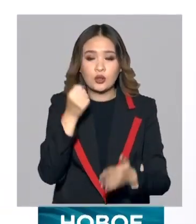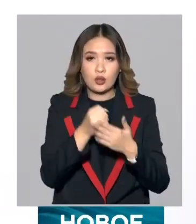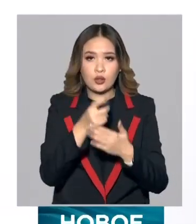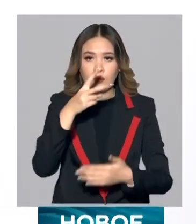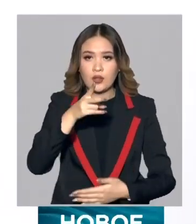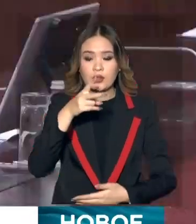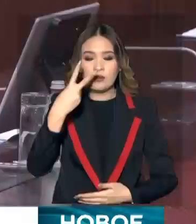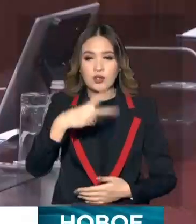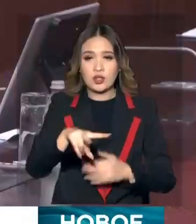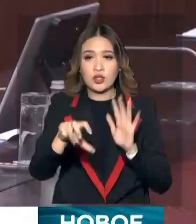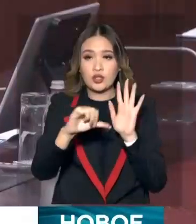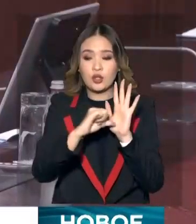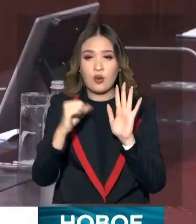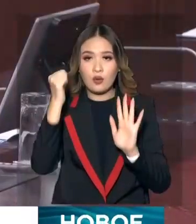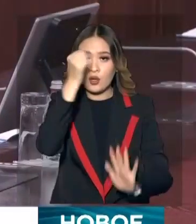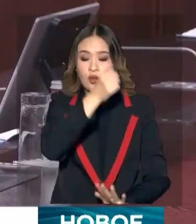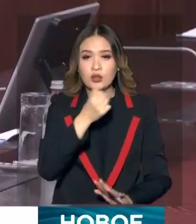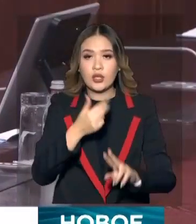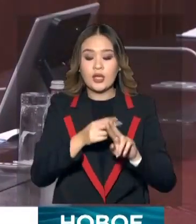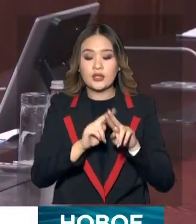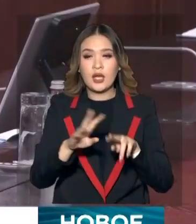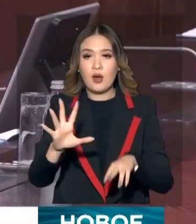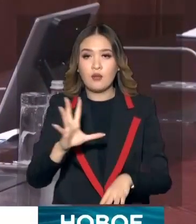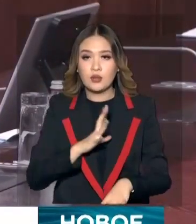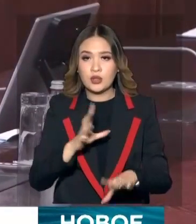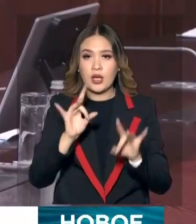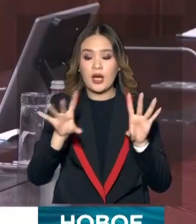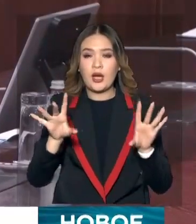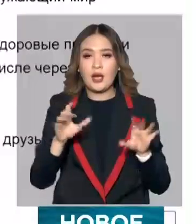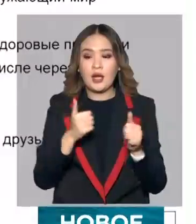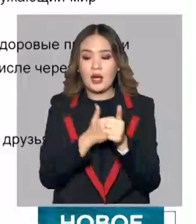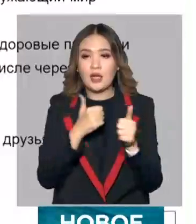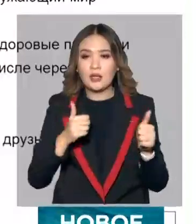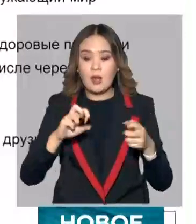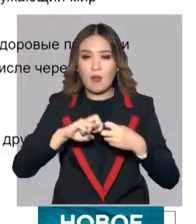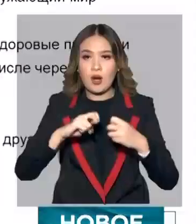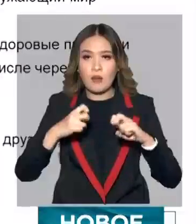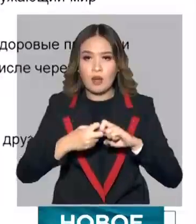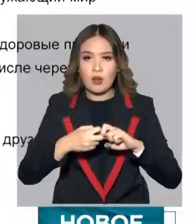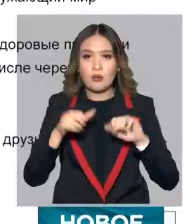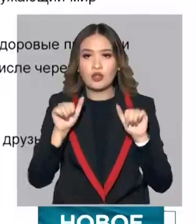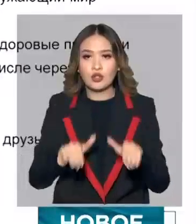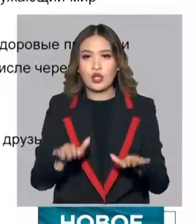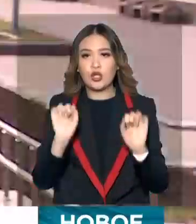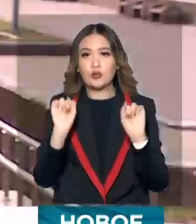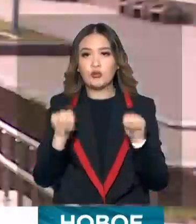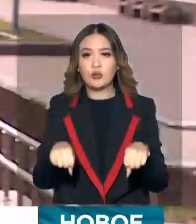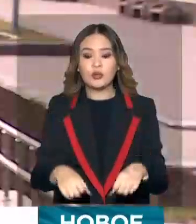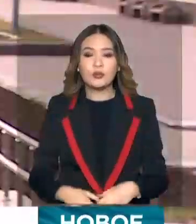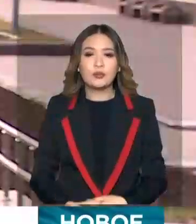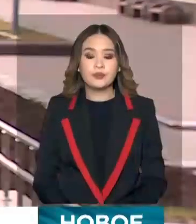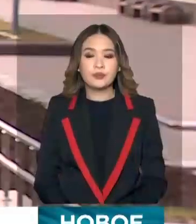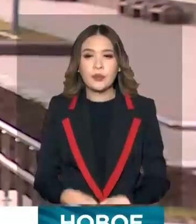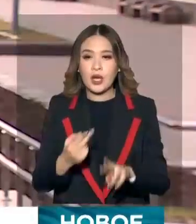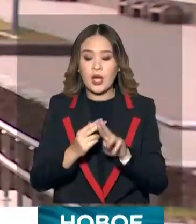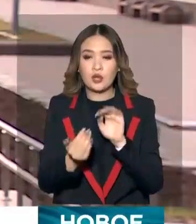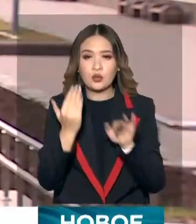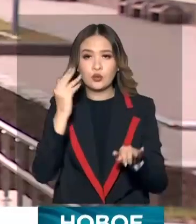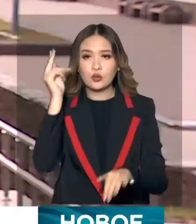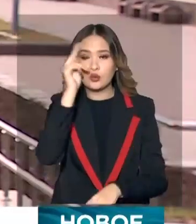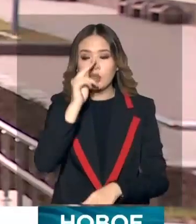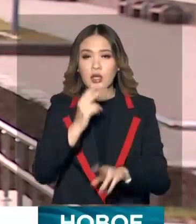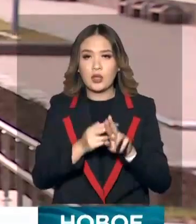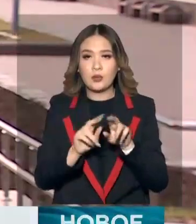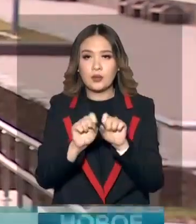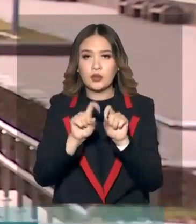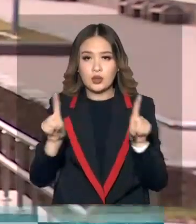2026 года, которую сегодня утвердил Кабмин, ряд системных проблем решить все же получится. К примеру, в дошкольном образовании